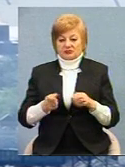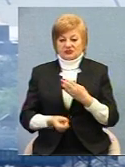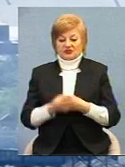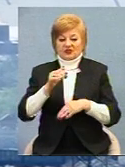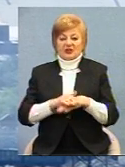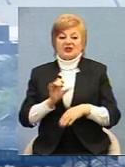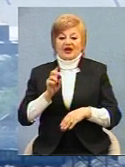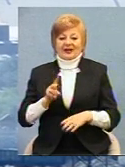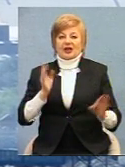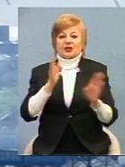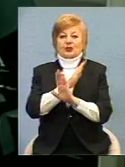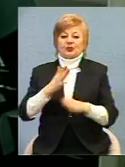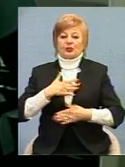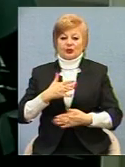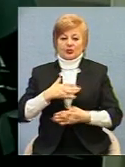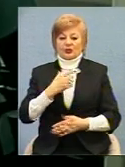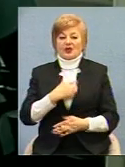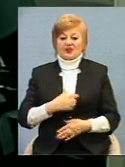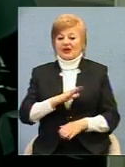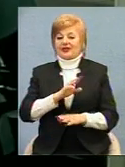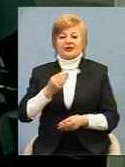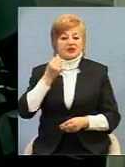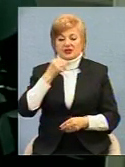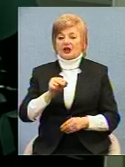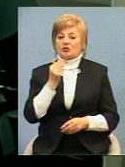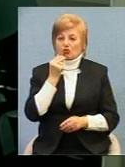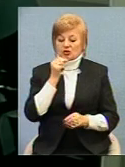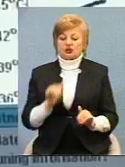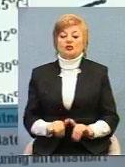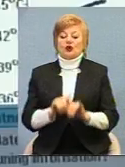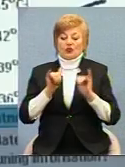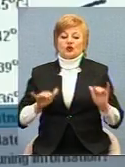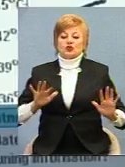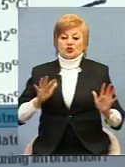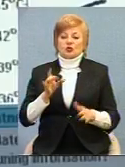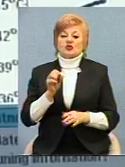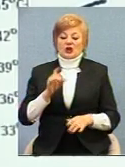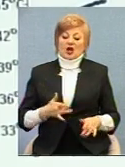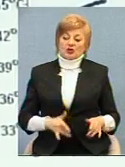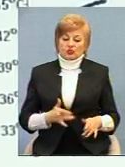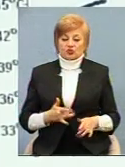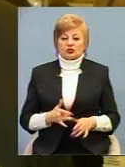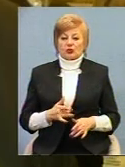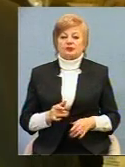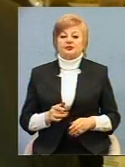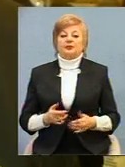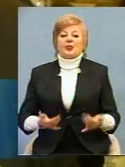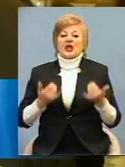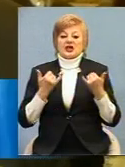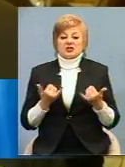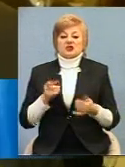що провокує рак дихальних шляхів та неякісне харчування. Зросла кількість випадків раку шлунково-кишкового тракту. Сейчас